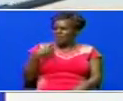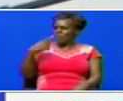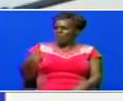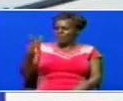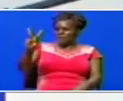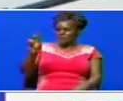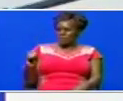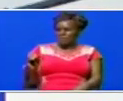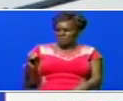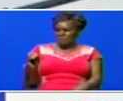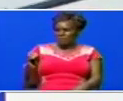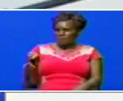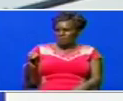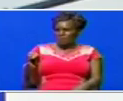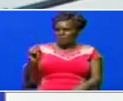3,120,